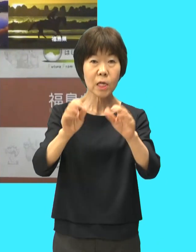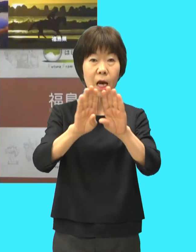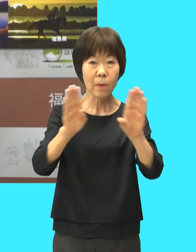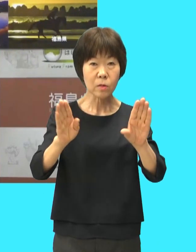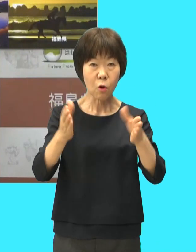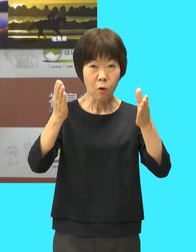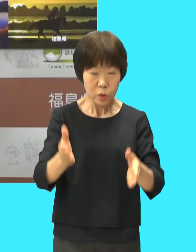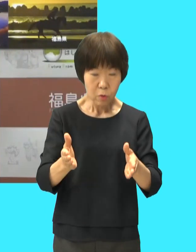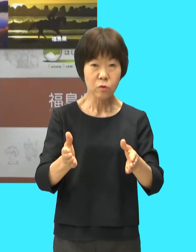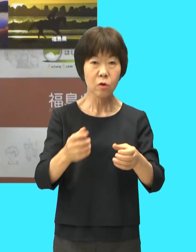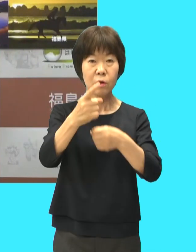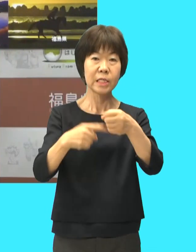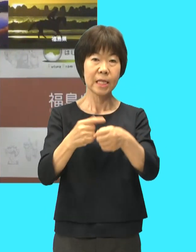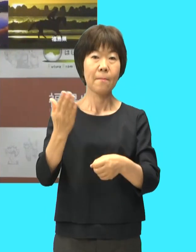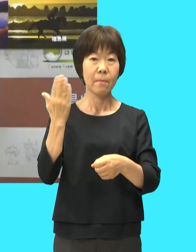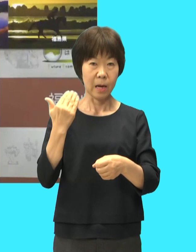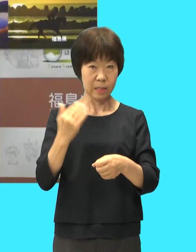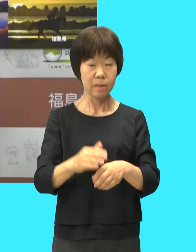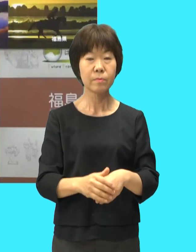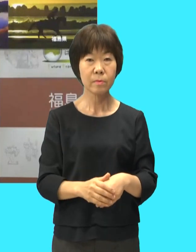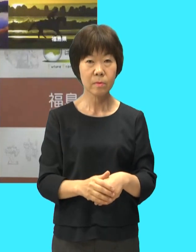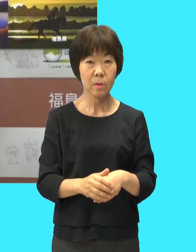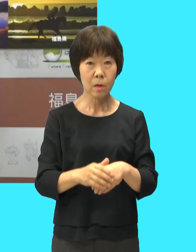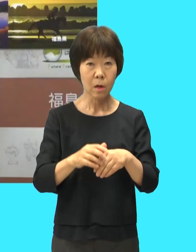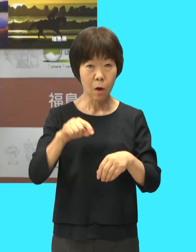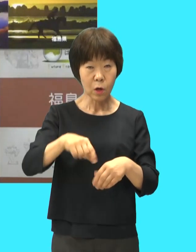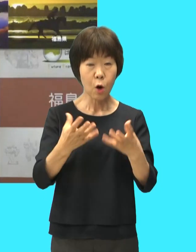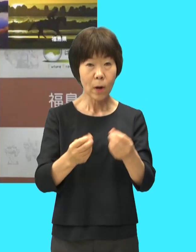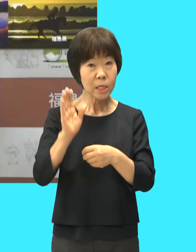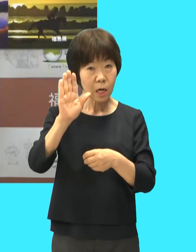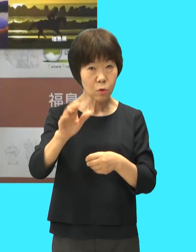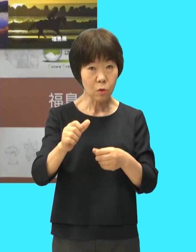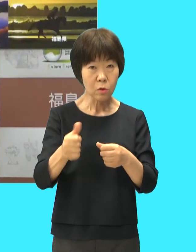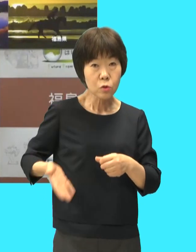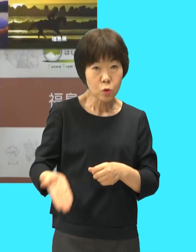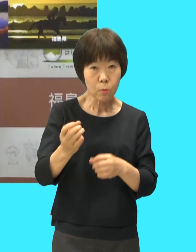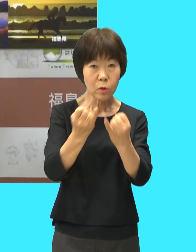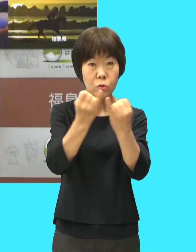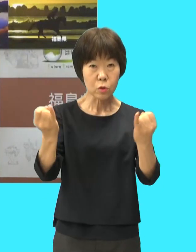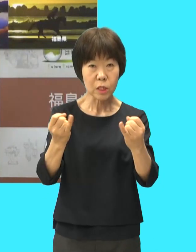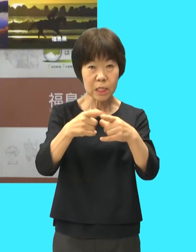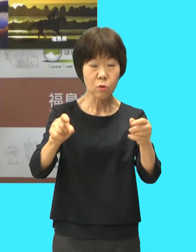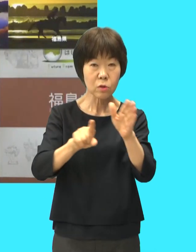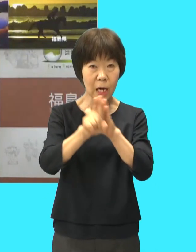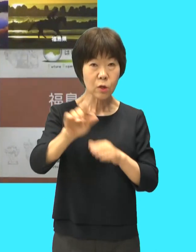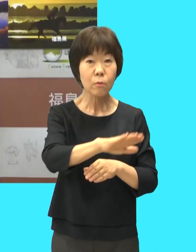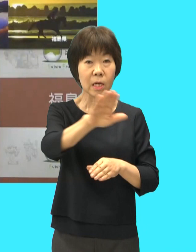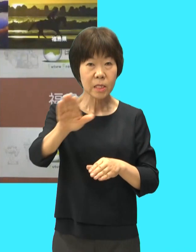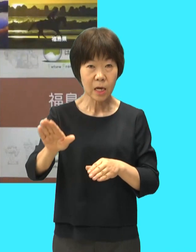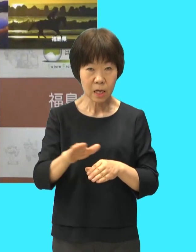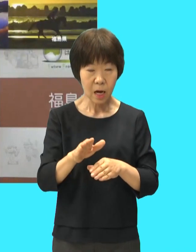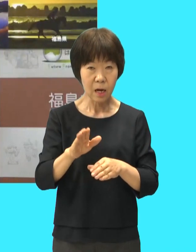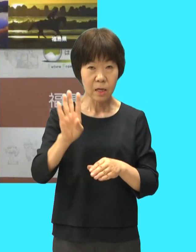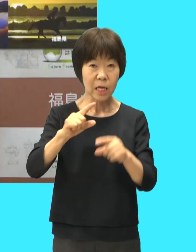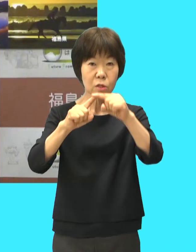のちょうど一年前となりますこの後ソフトボール女子日本代表の皆さんが県庁